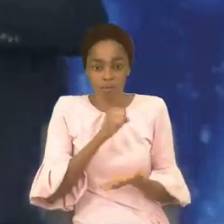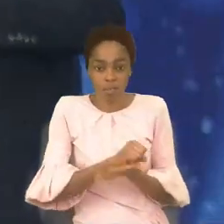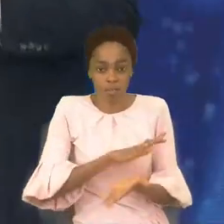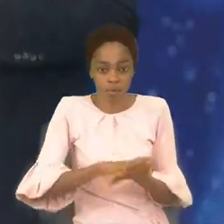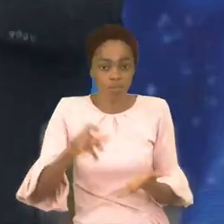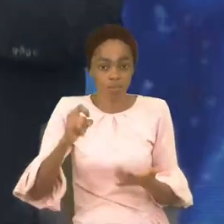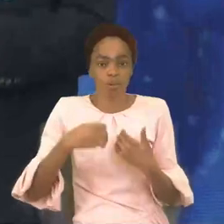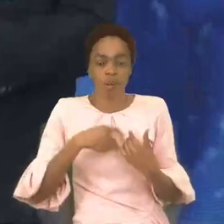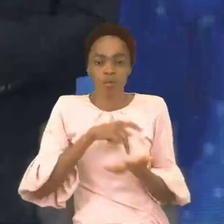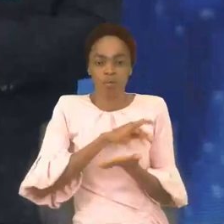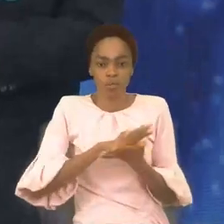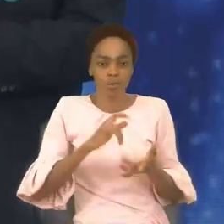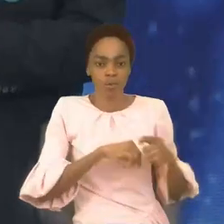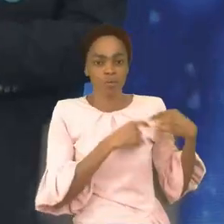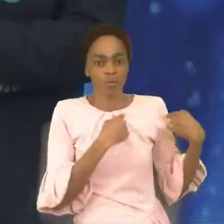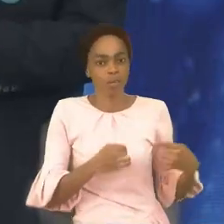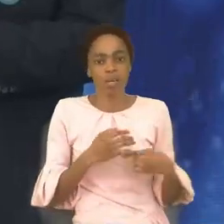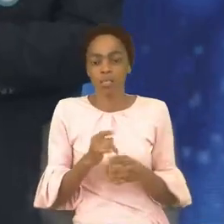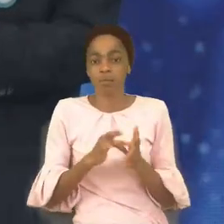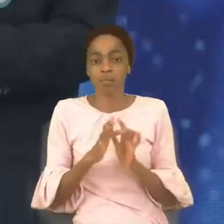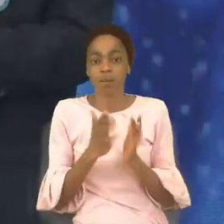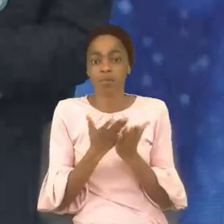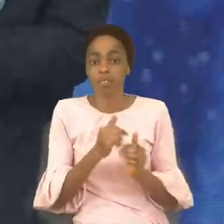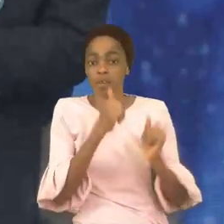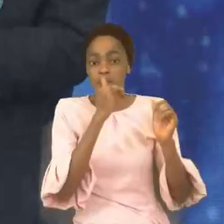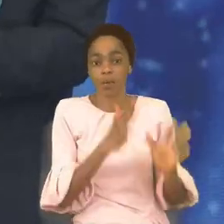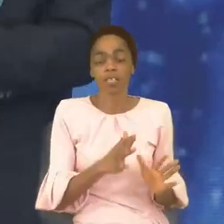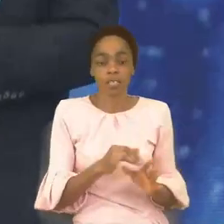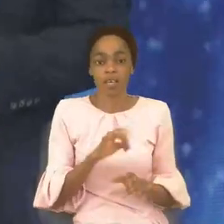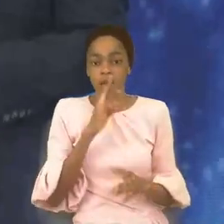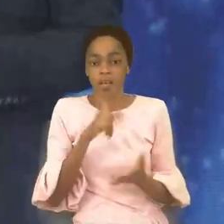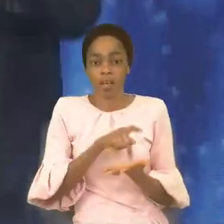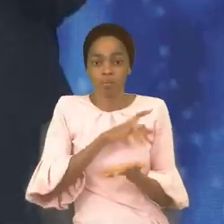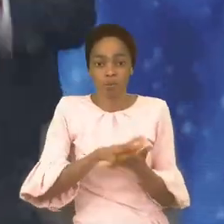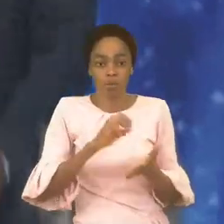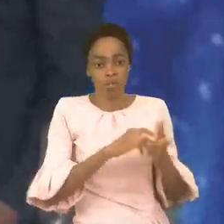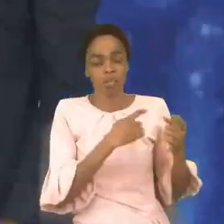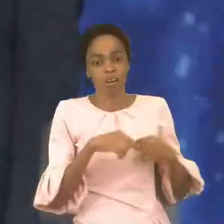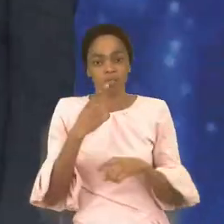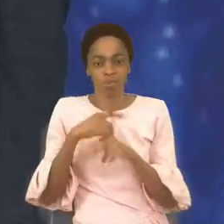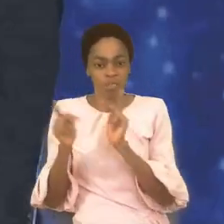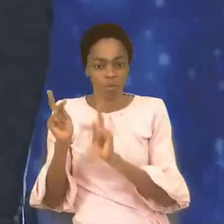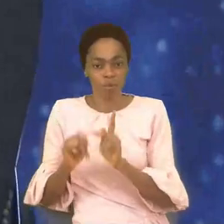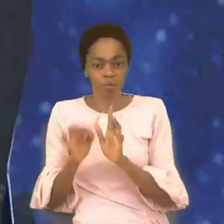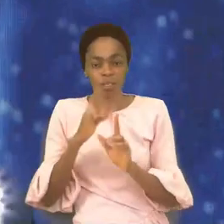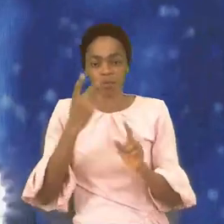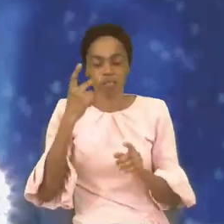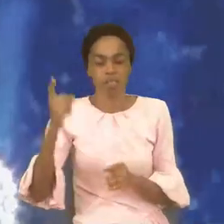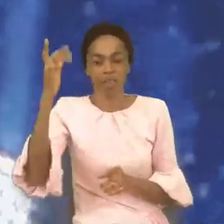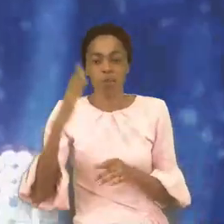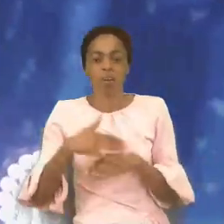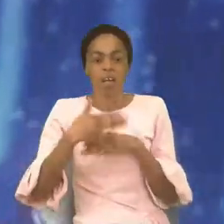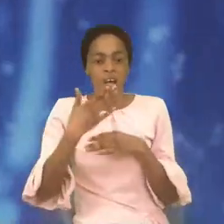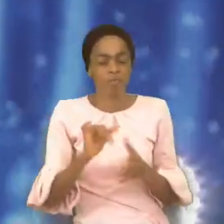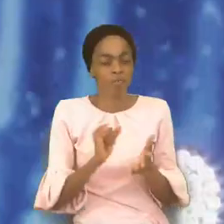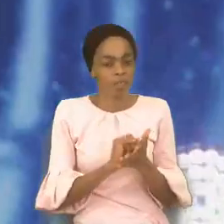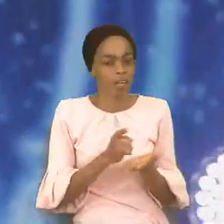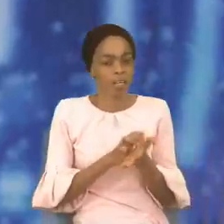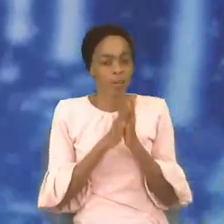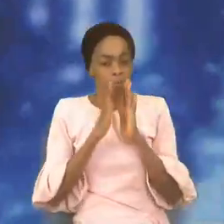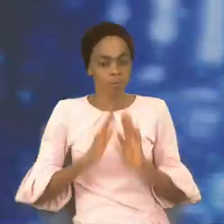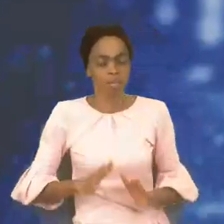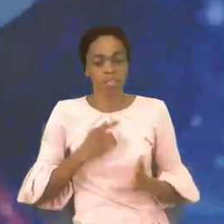Heureux ceux qui ont le cœur pur, car ils verront Dieu. Ensuite, après la paix et la pureté,